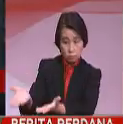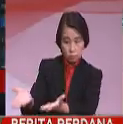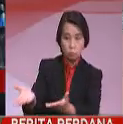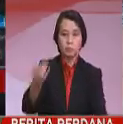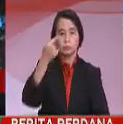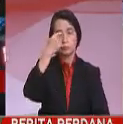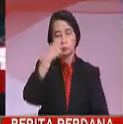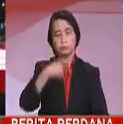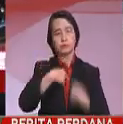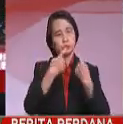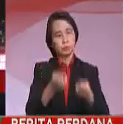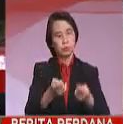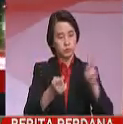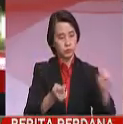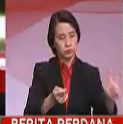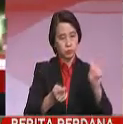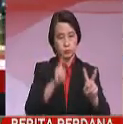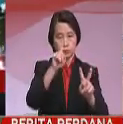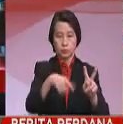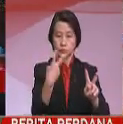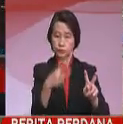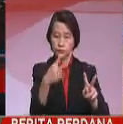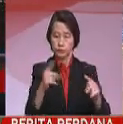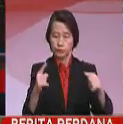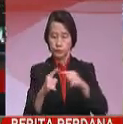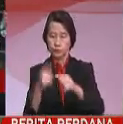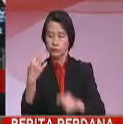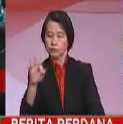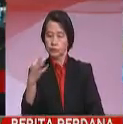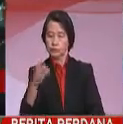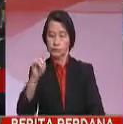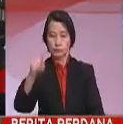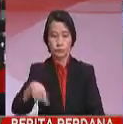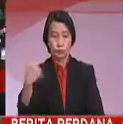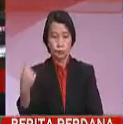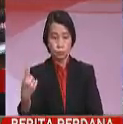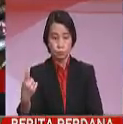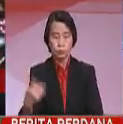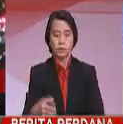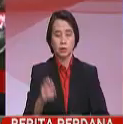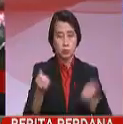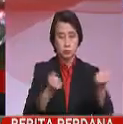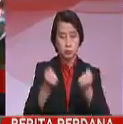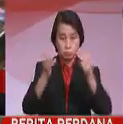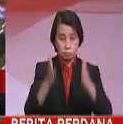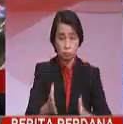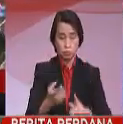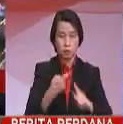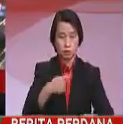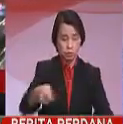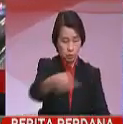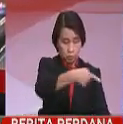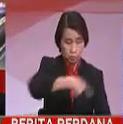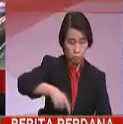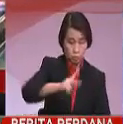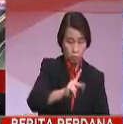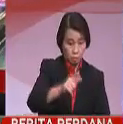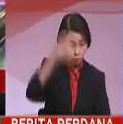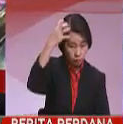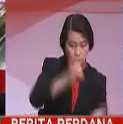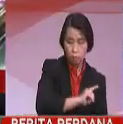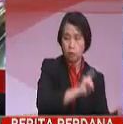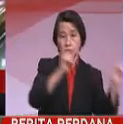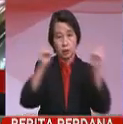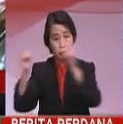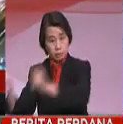Selatan sejak 22 Disember lalu hingga 19 Januari depan. Oleh itu, pengguna Lebuh Raya dari Lembah Kelang yang merancang untuk menuju